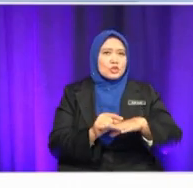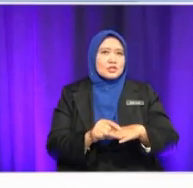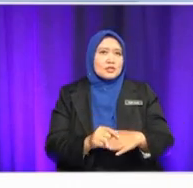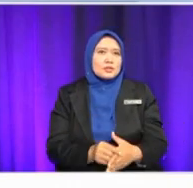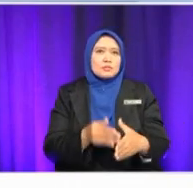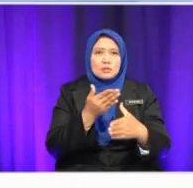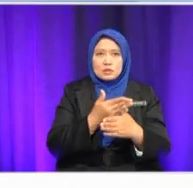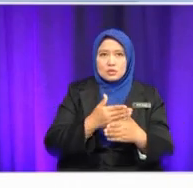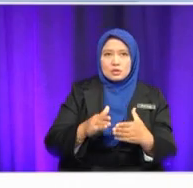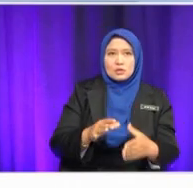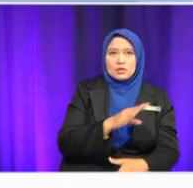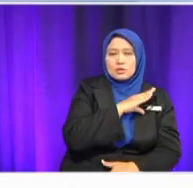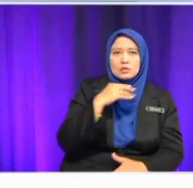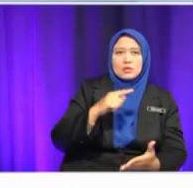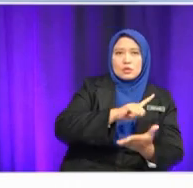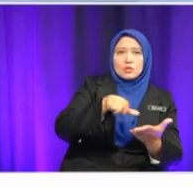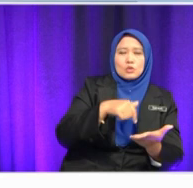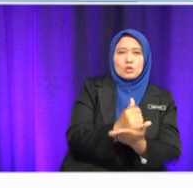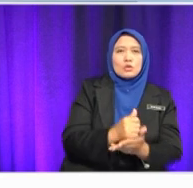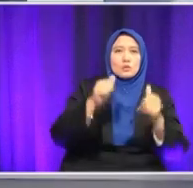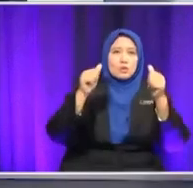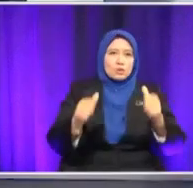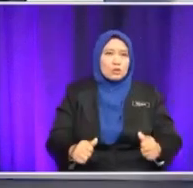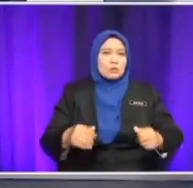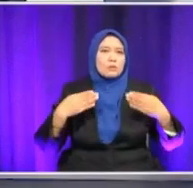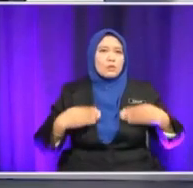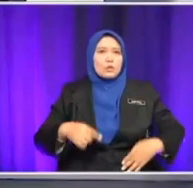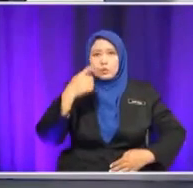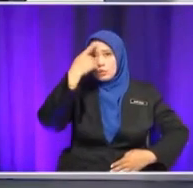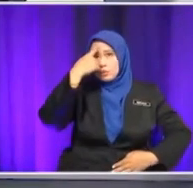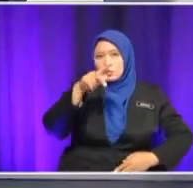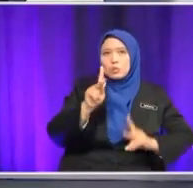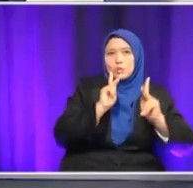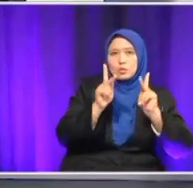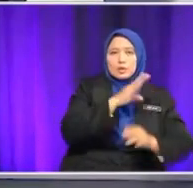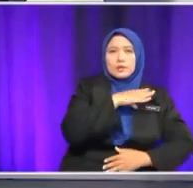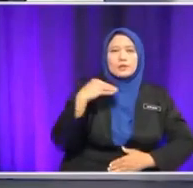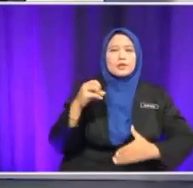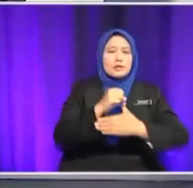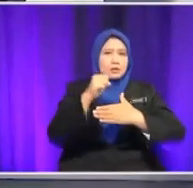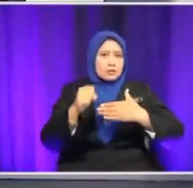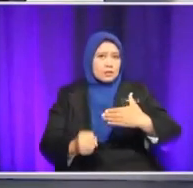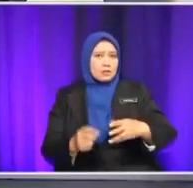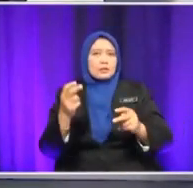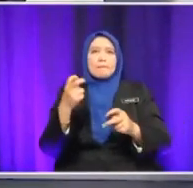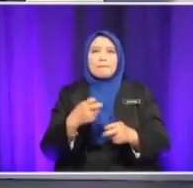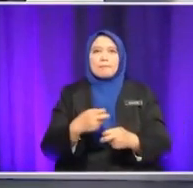anggota tubuh badan untuk berkomunikasi dan menyelesaikan masalah